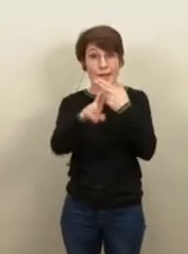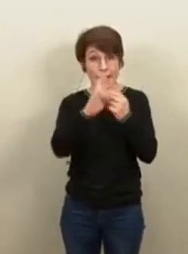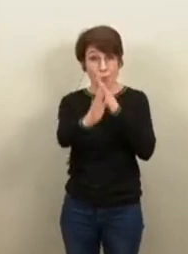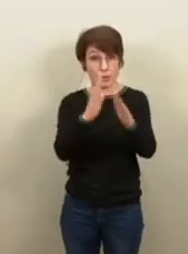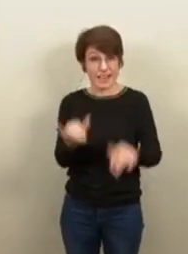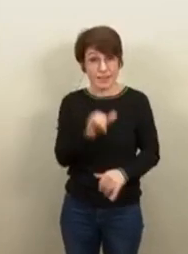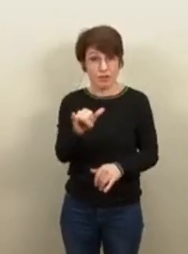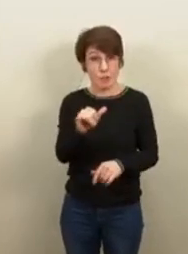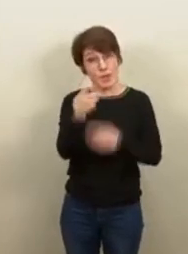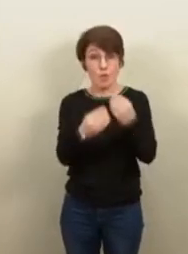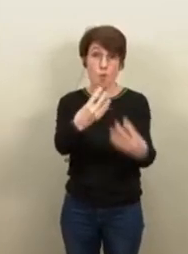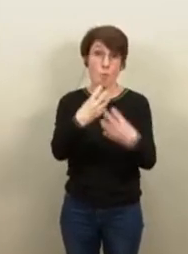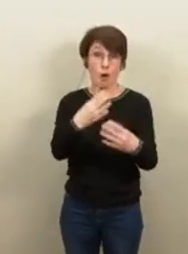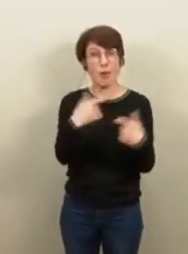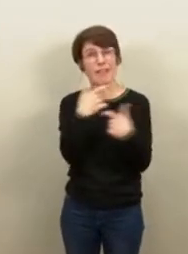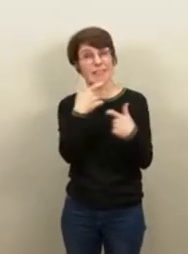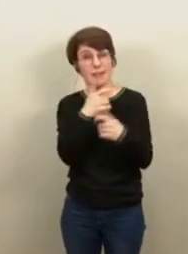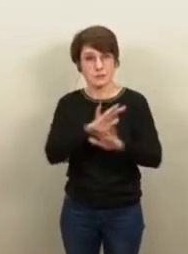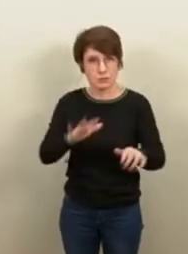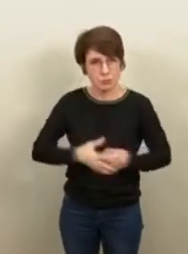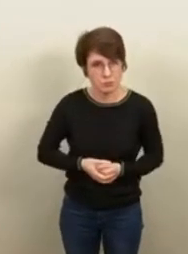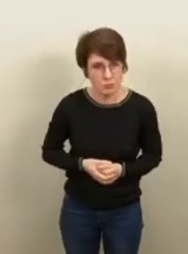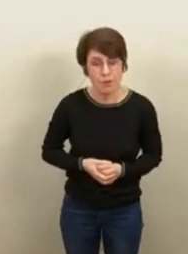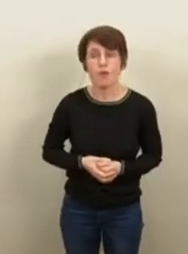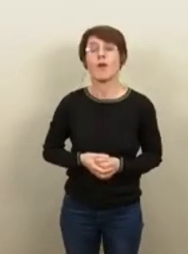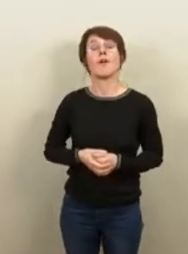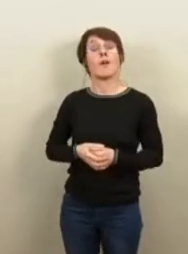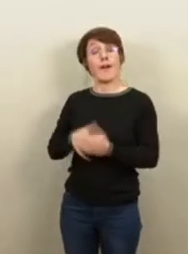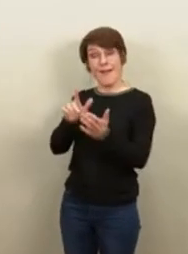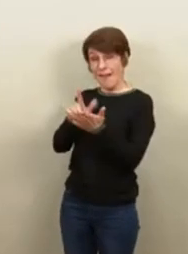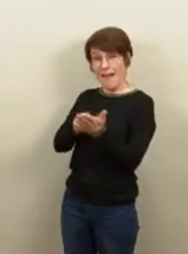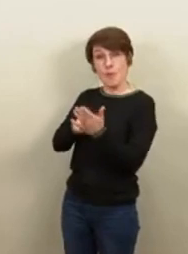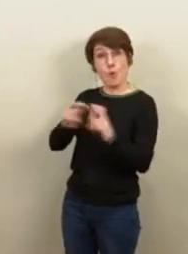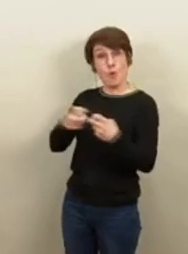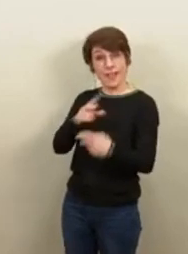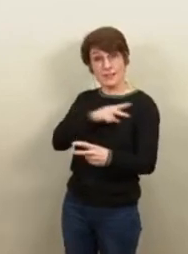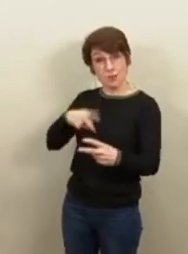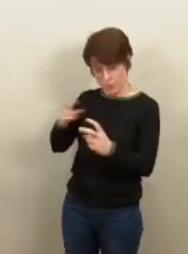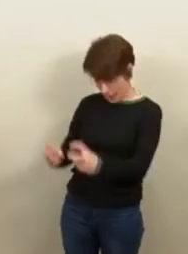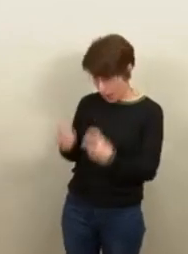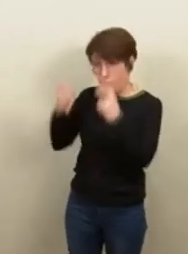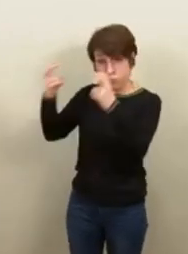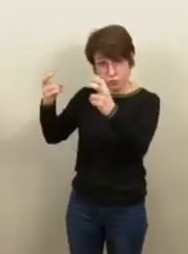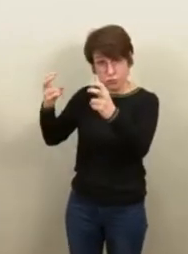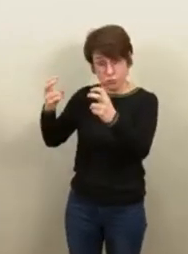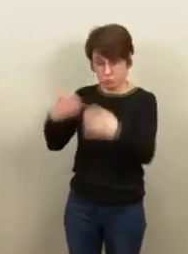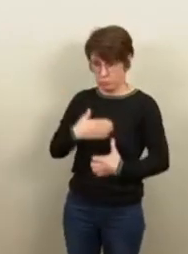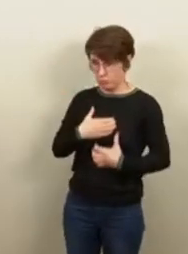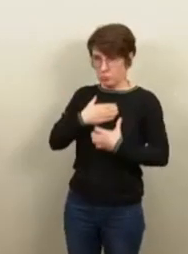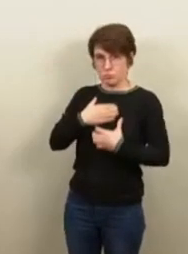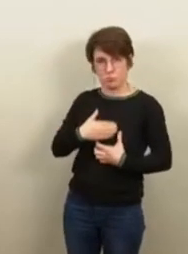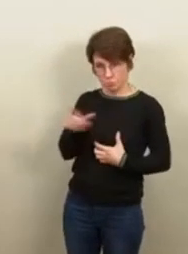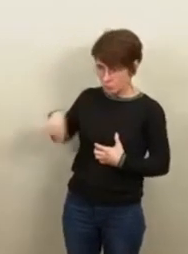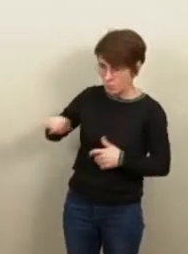interventions. Sur l'utilisation de cette hausse de la taxe foncière, je ne reviendrai pas, car d'autres l'ont fait ou vont le faire